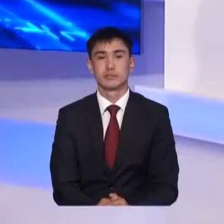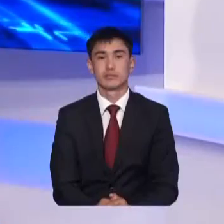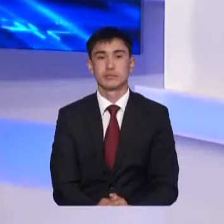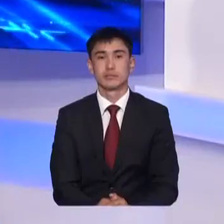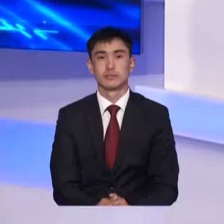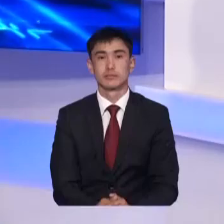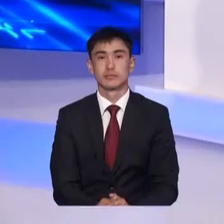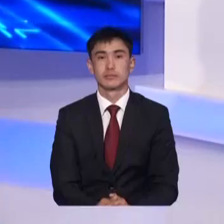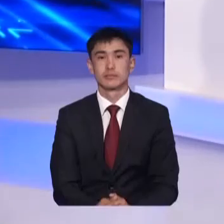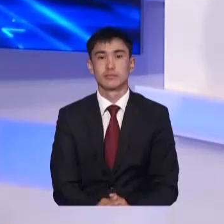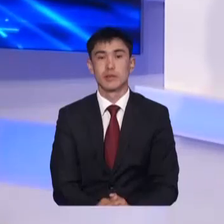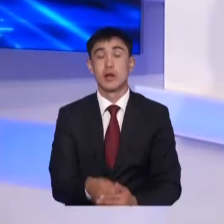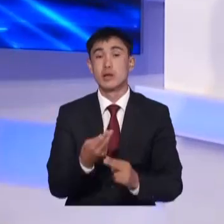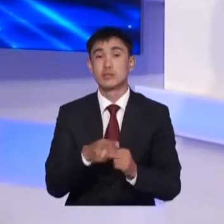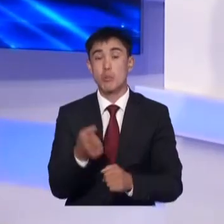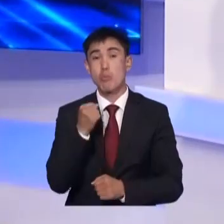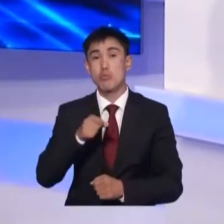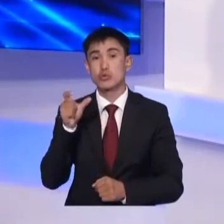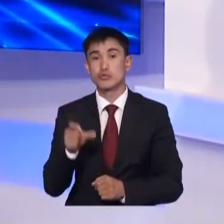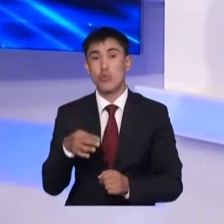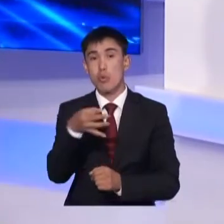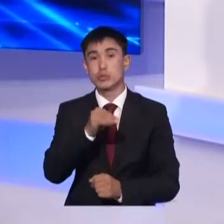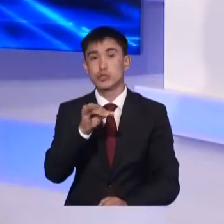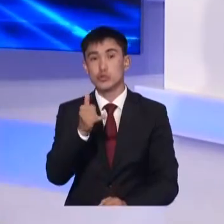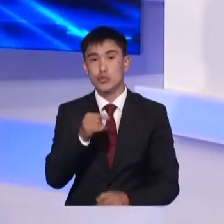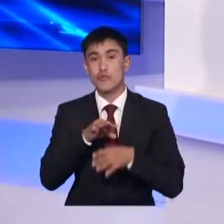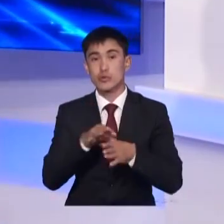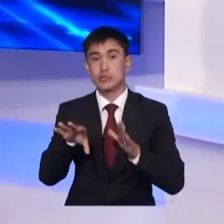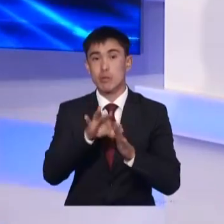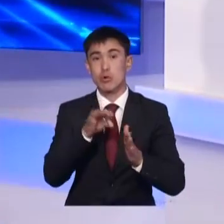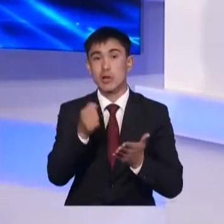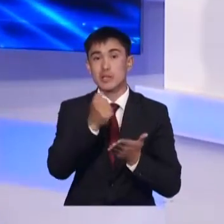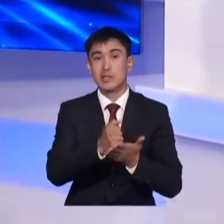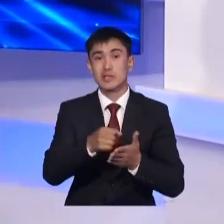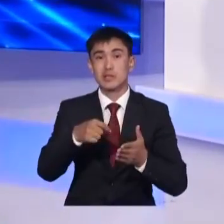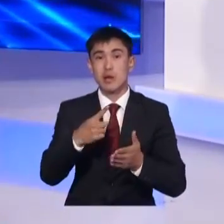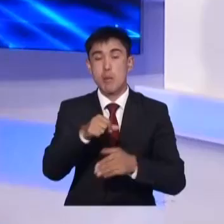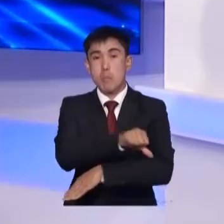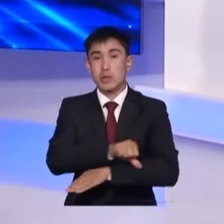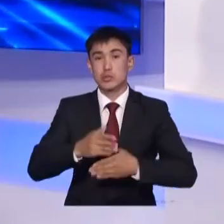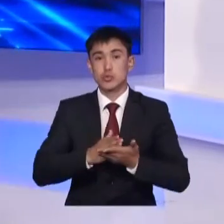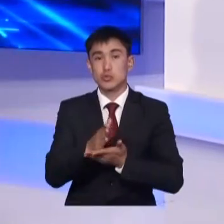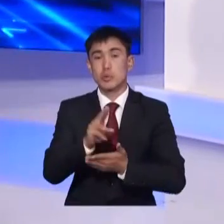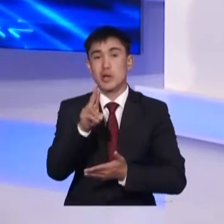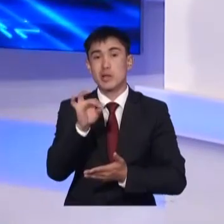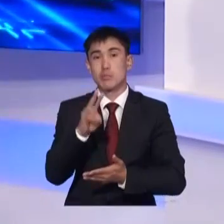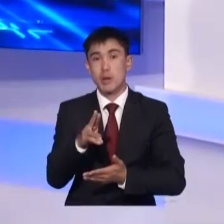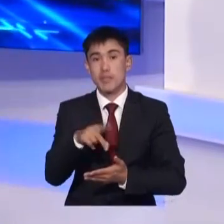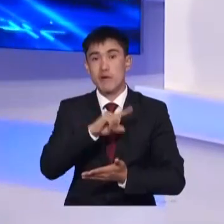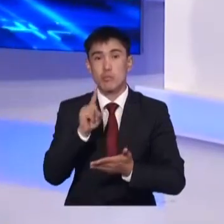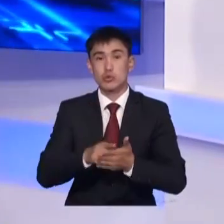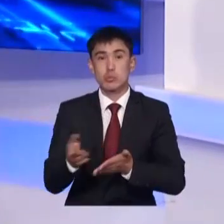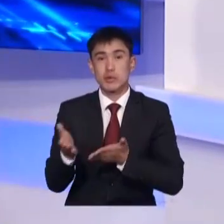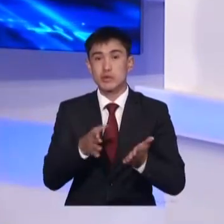тусу привилегия самых мужественных в области жц ведётся набор кандидатов в ряды пограничной службы КНБ вопросы